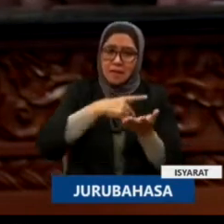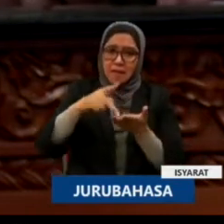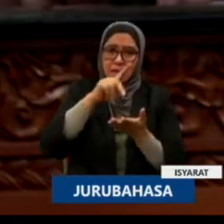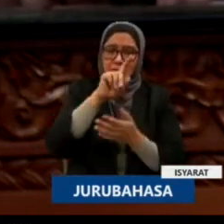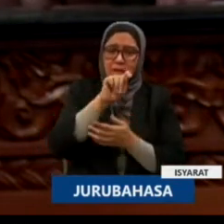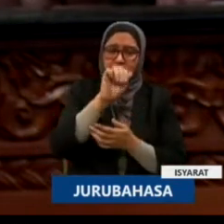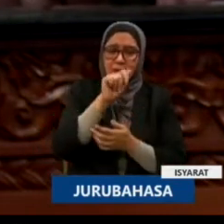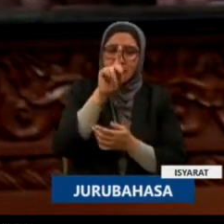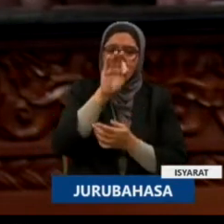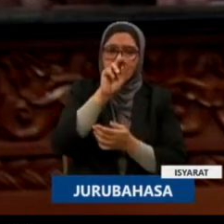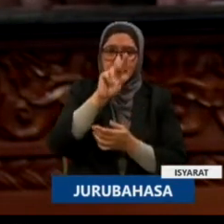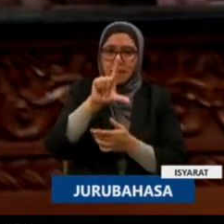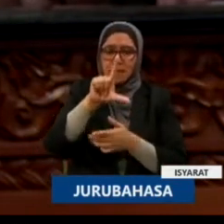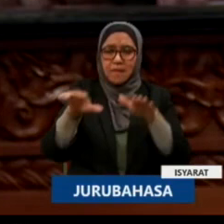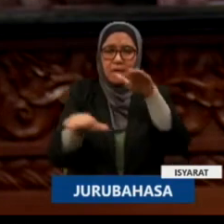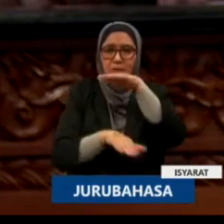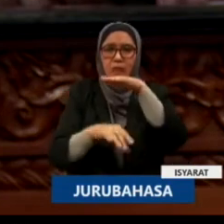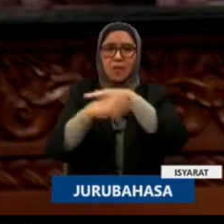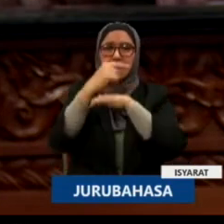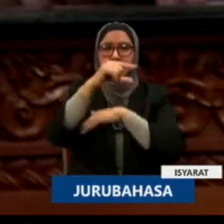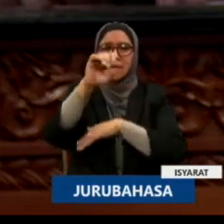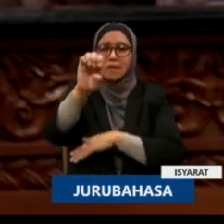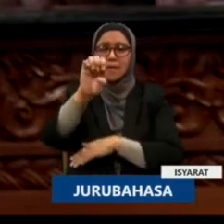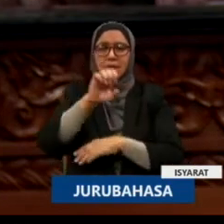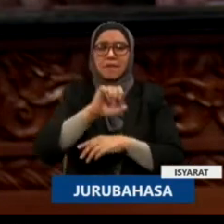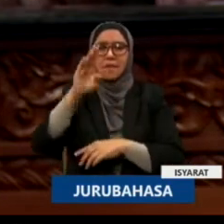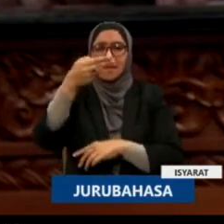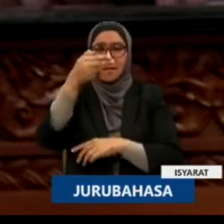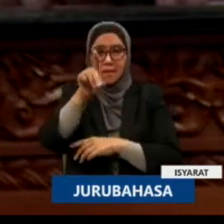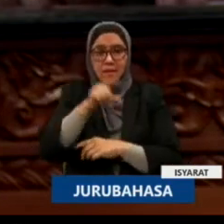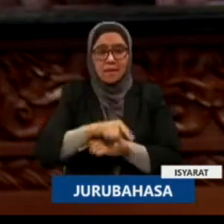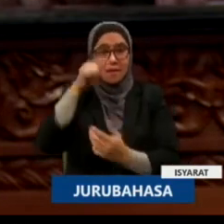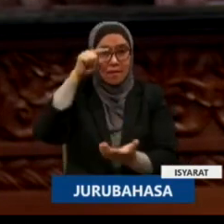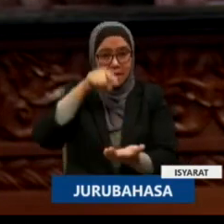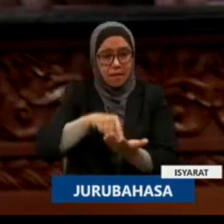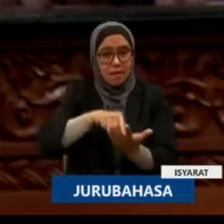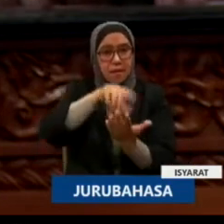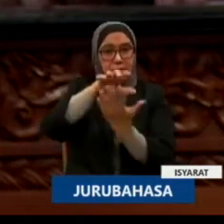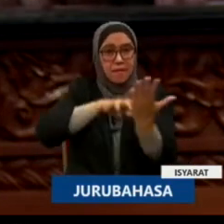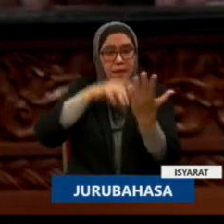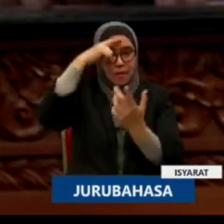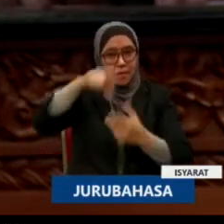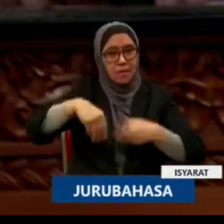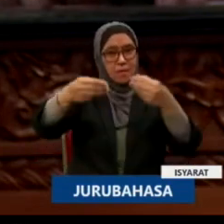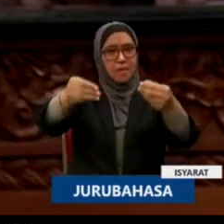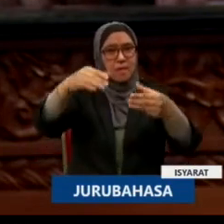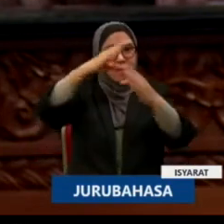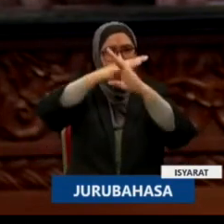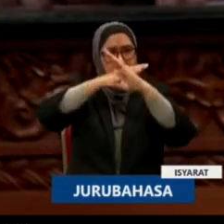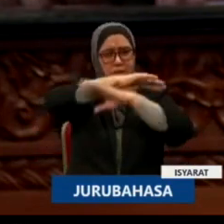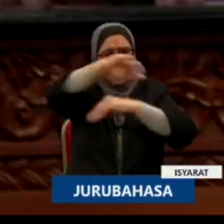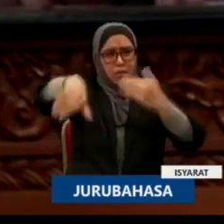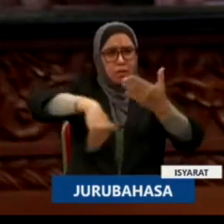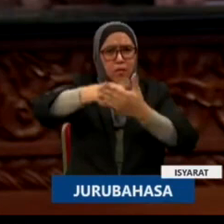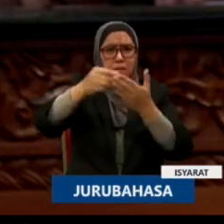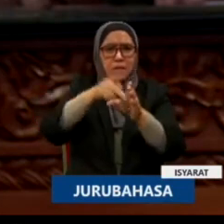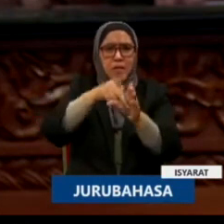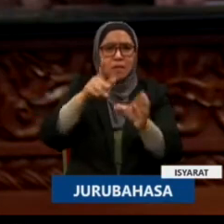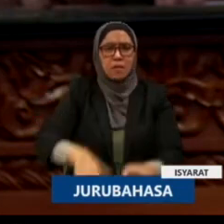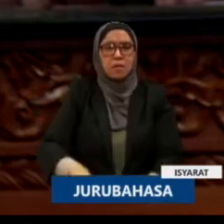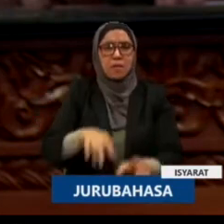Skin Care Cafe Ini diriku bertujuan untuk memberi perlindungan kepada Sumut persetujuan tempo 24jam